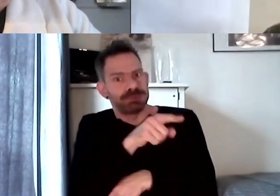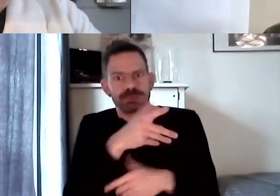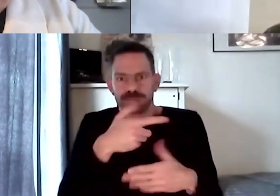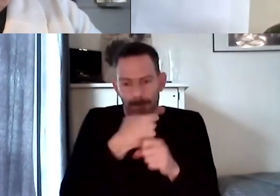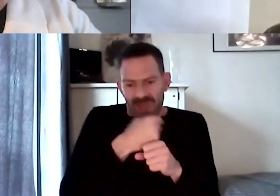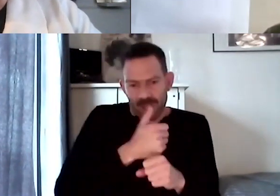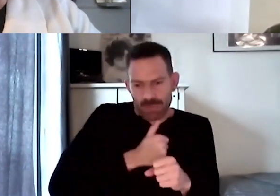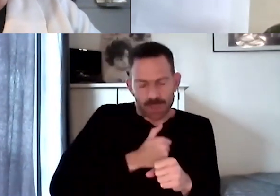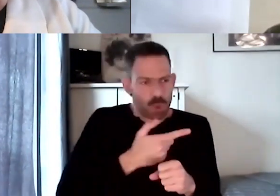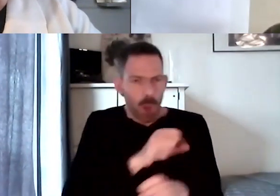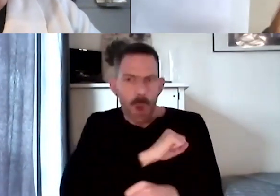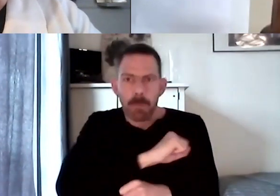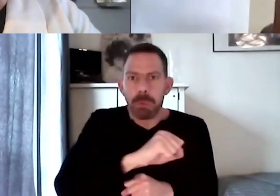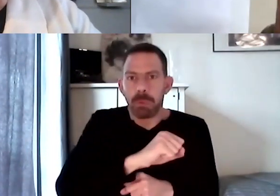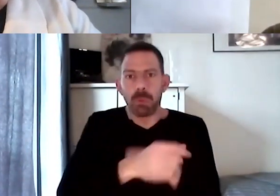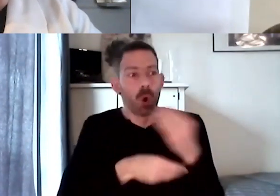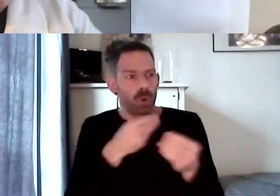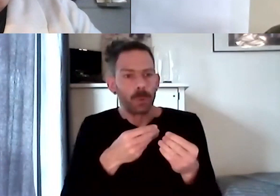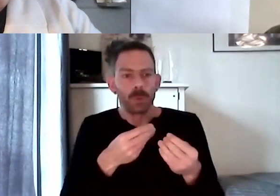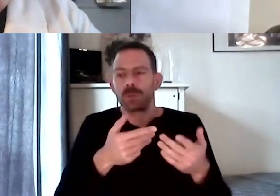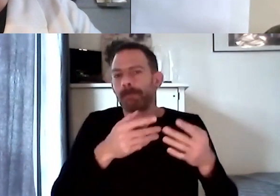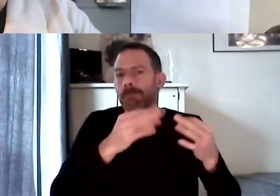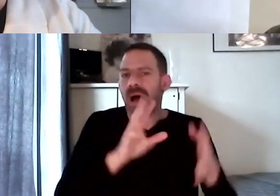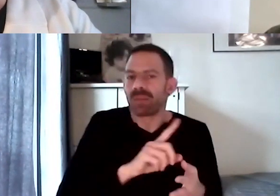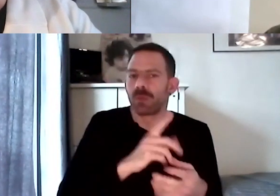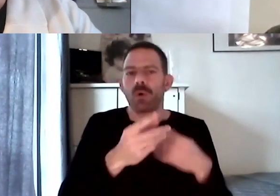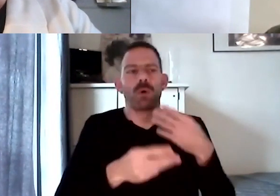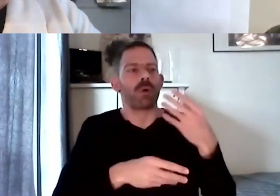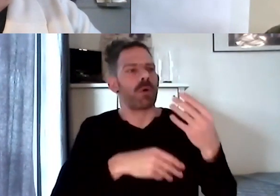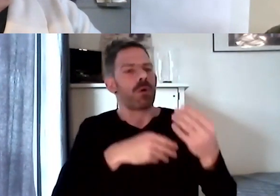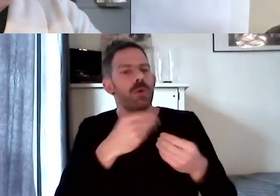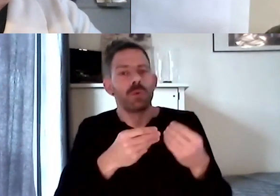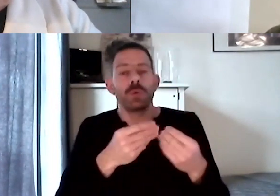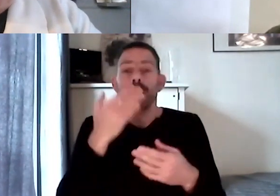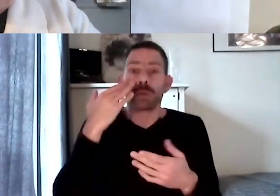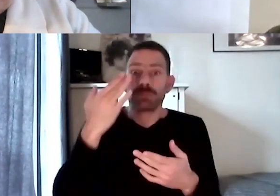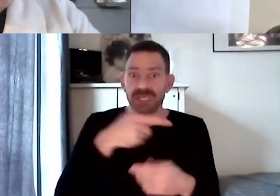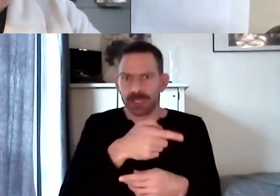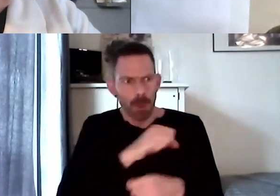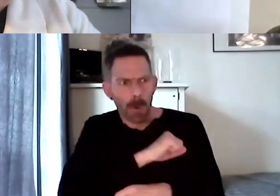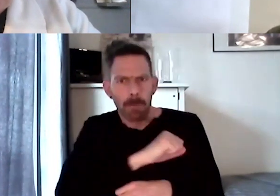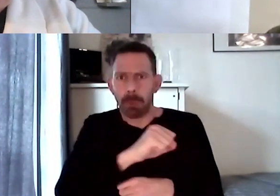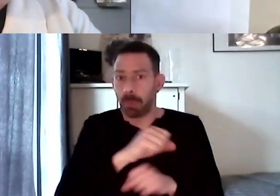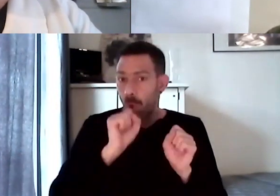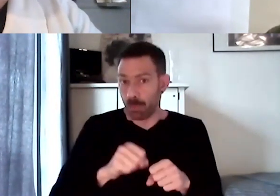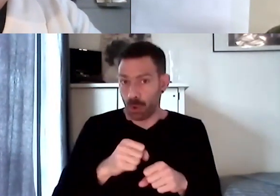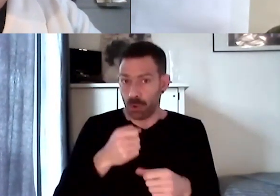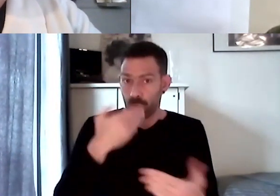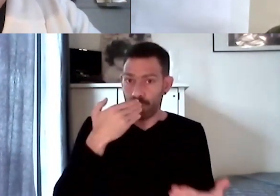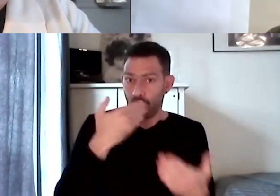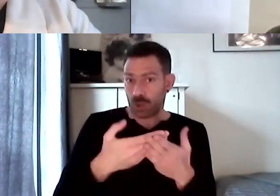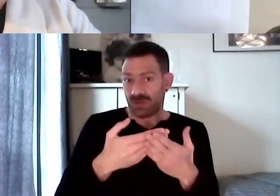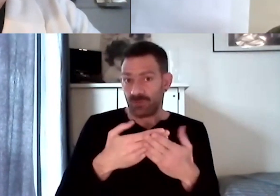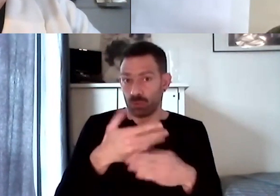personnel, ou la rapidité, voilà, si elle travaille vite, je dirais on peut faire un rendez-vous toutes les semaines, mais il faut le temps